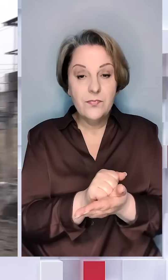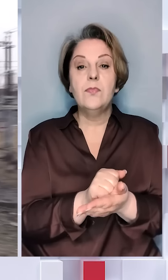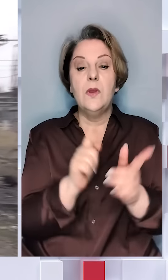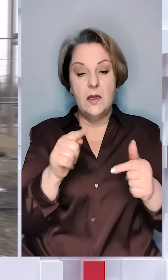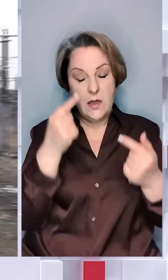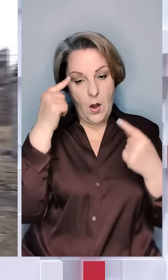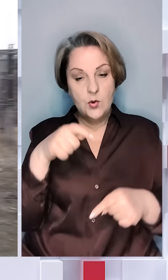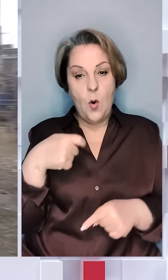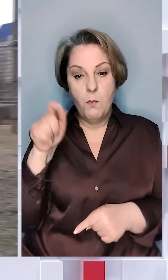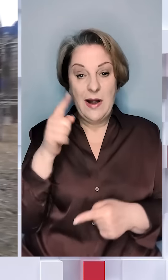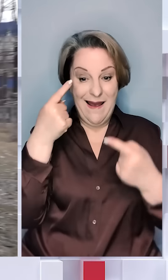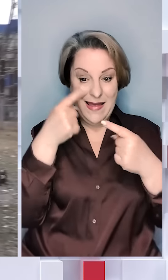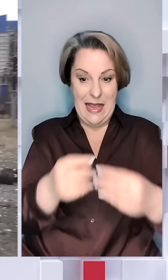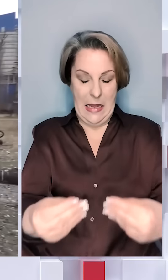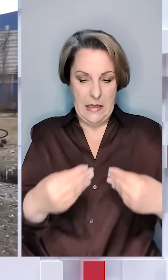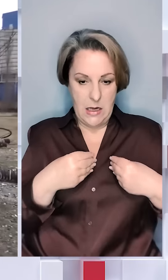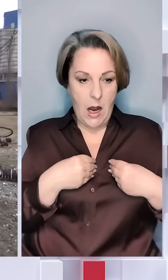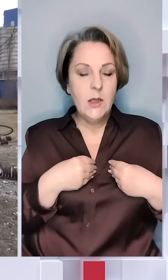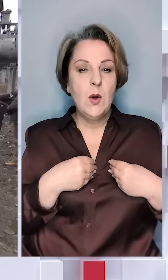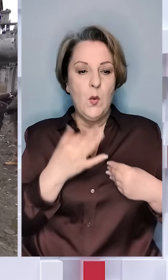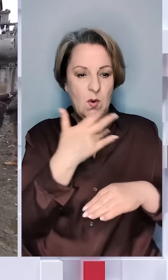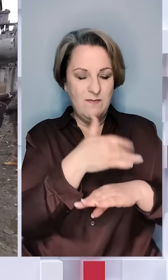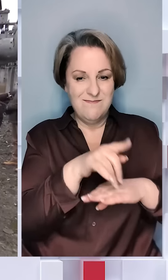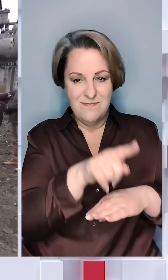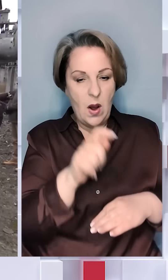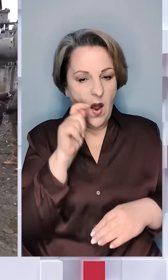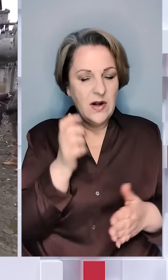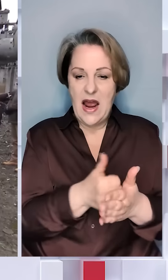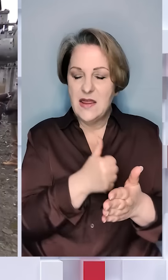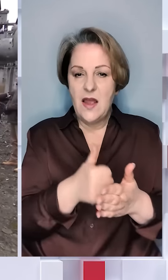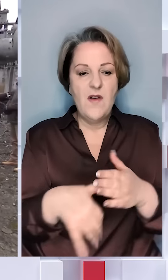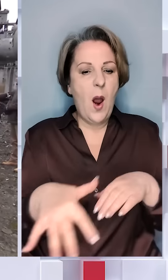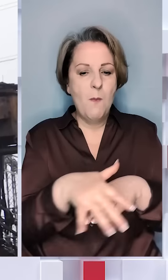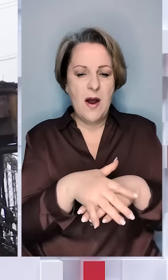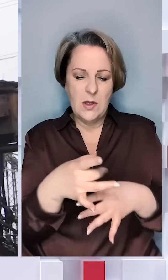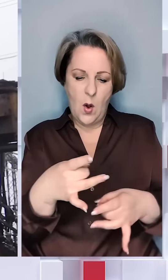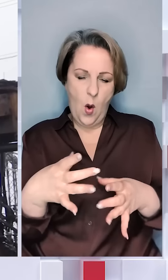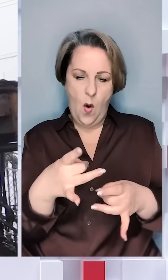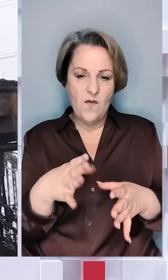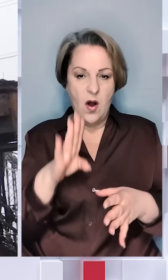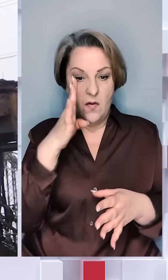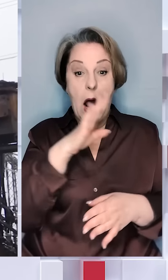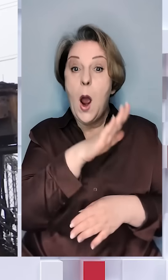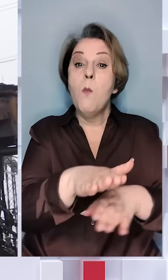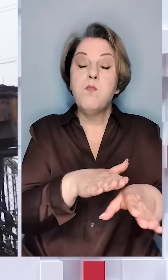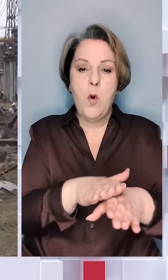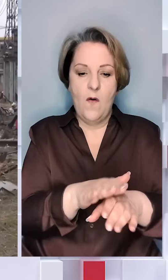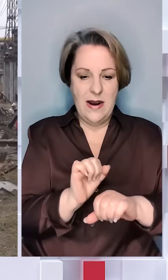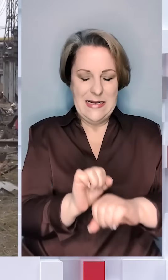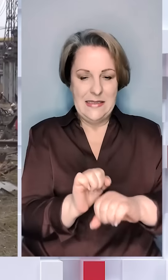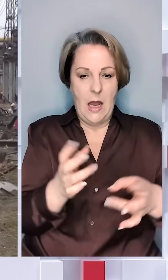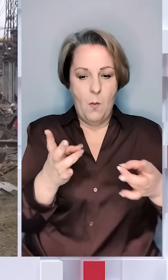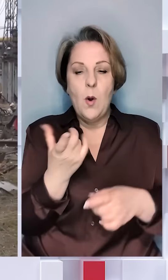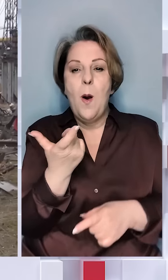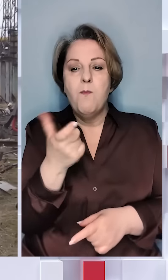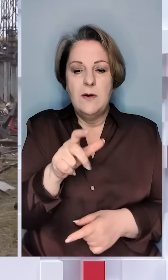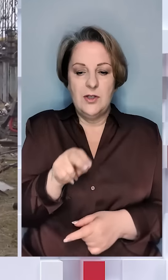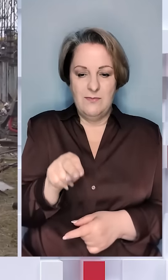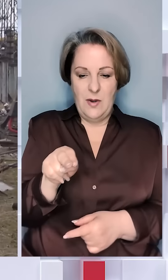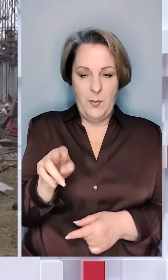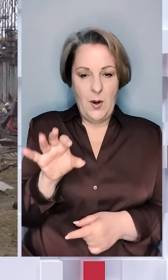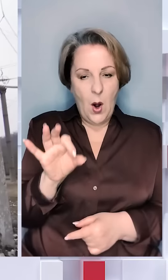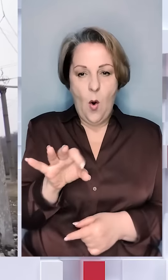наголосив, техніки, яку союзники дають Україні, не вистачає через масовані обстріли ворога. Для повноцінного захисту нам потрібно більше